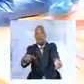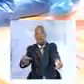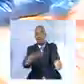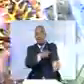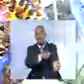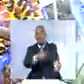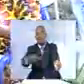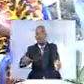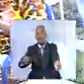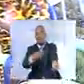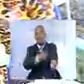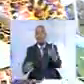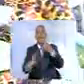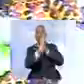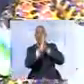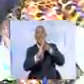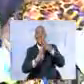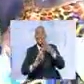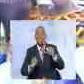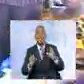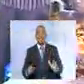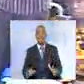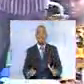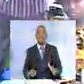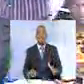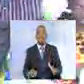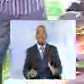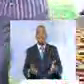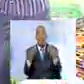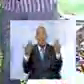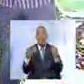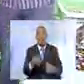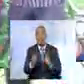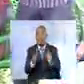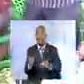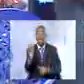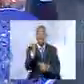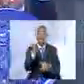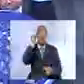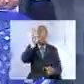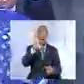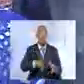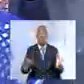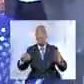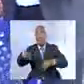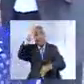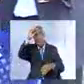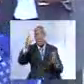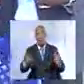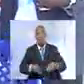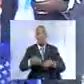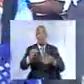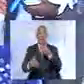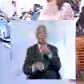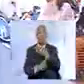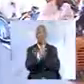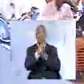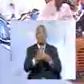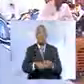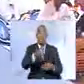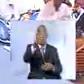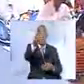Malankasi Léopold a offert des kits scolaires à tous les donateurs du jour. Cette fondation se veut une structure de développement humain qui